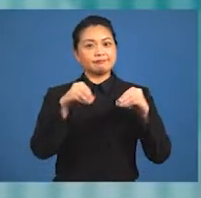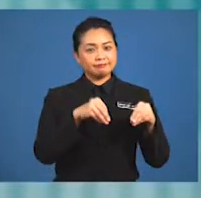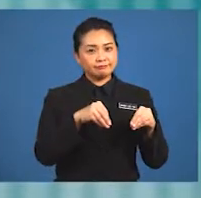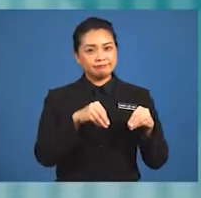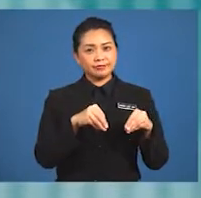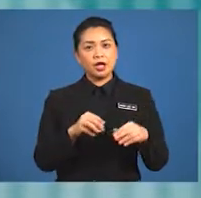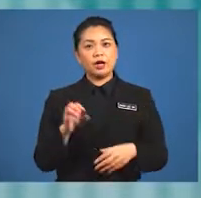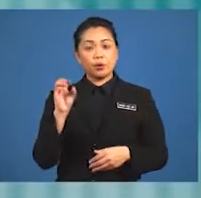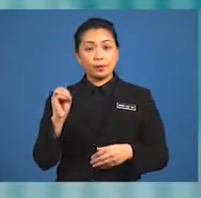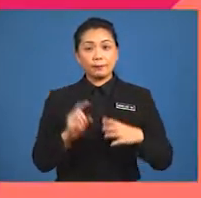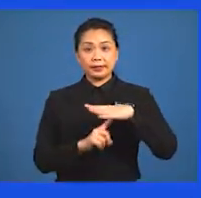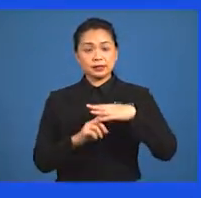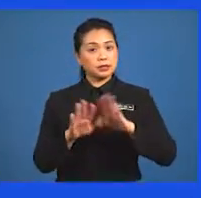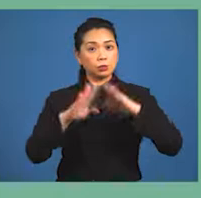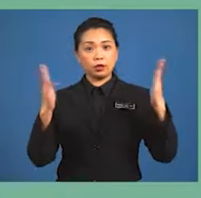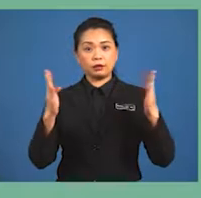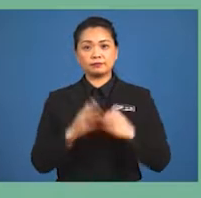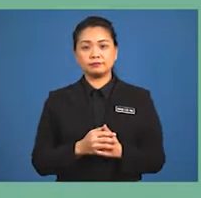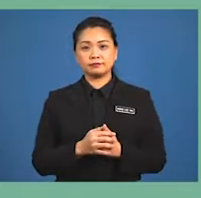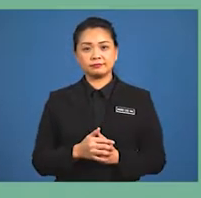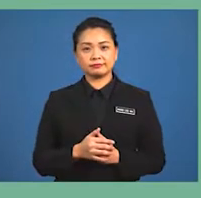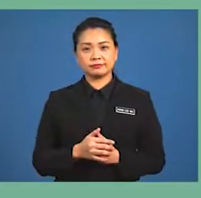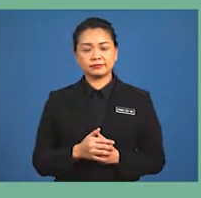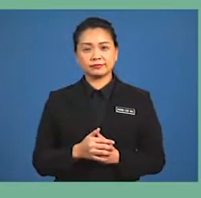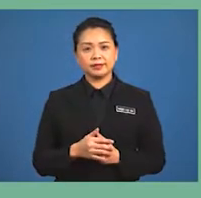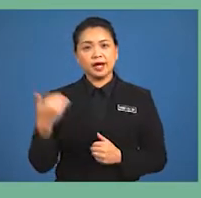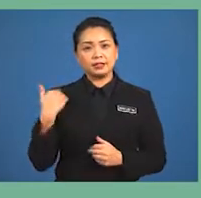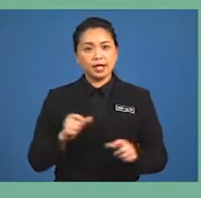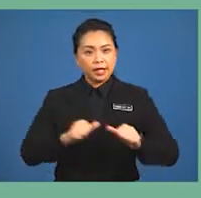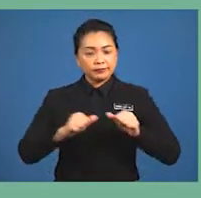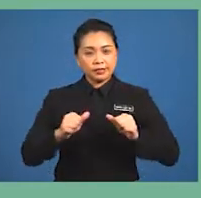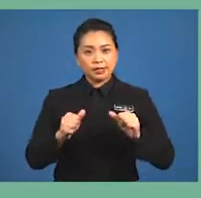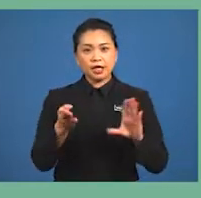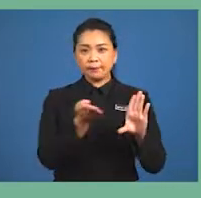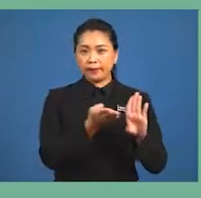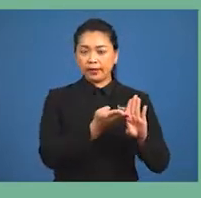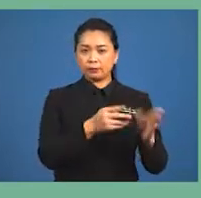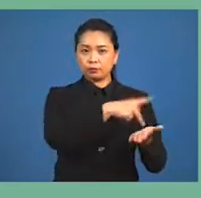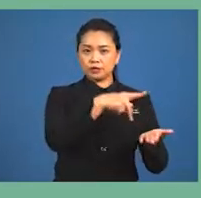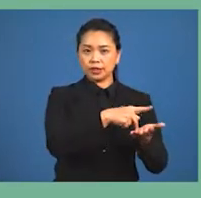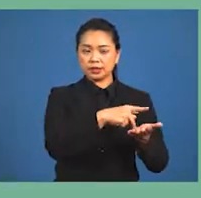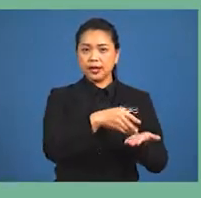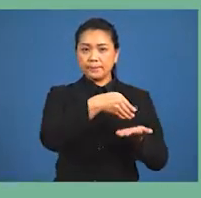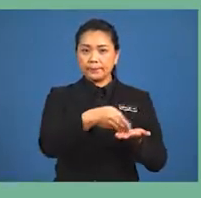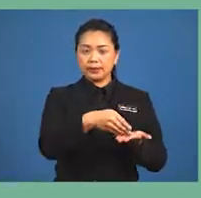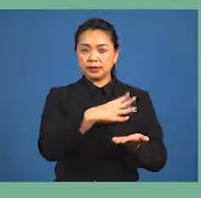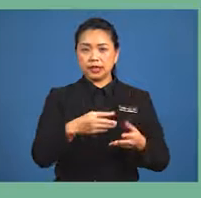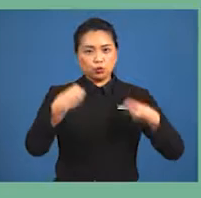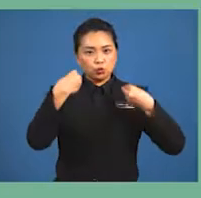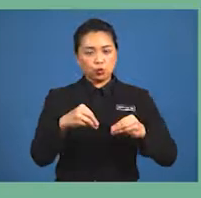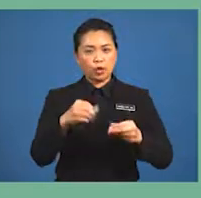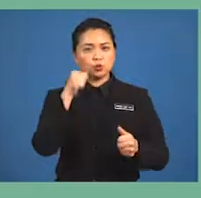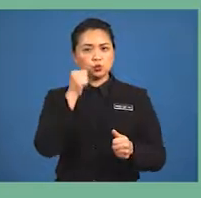operasi pasaran terbuka. Ia merupakan aktiviti bank pusat yang membeli dan menjual surat jaminan